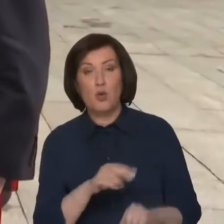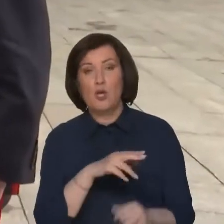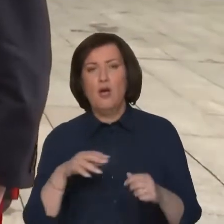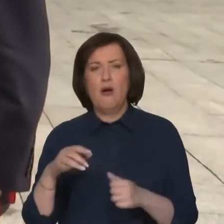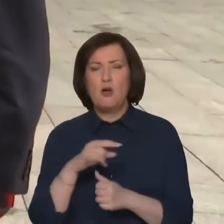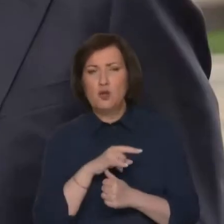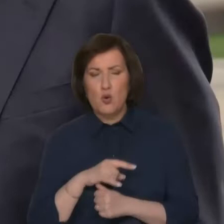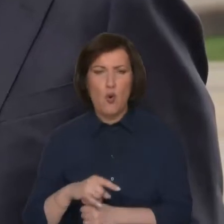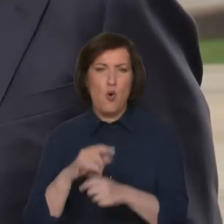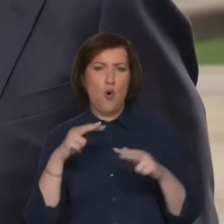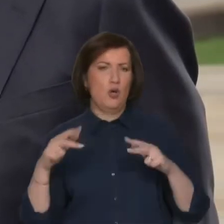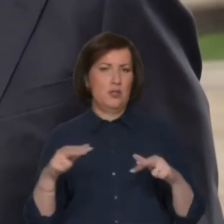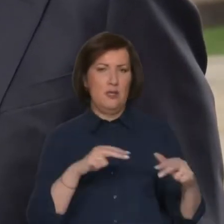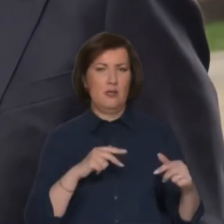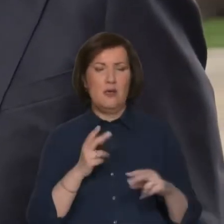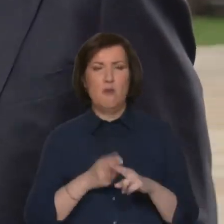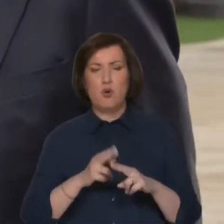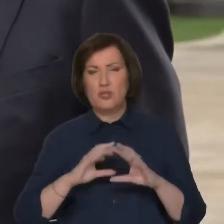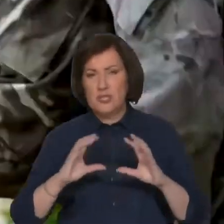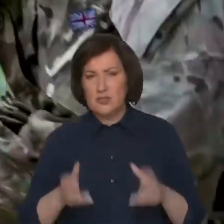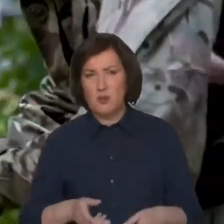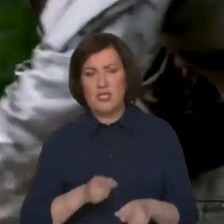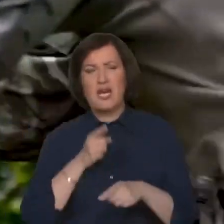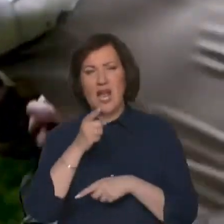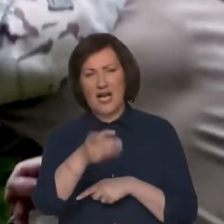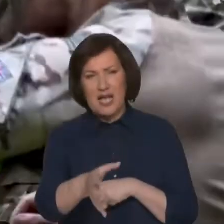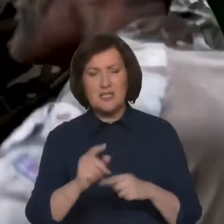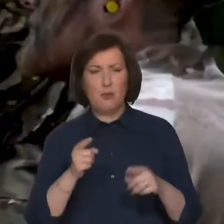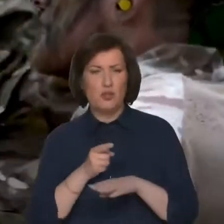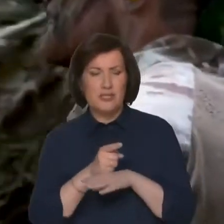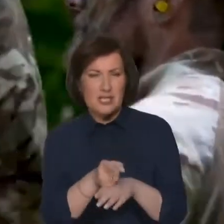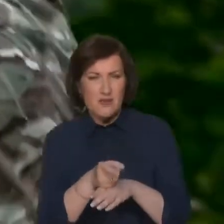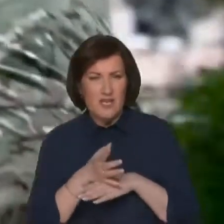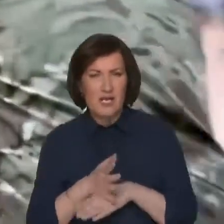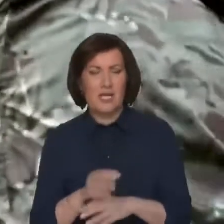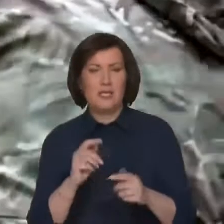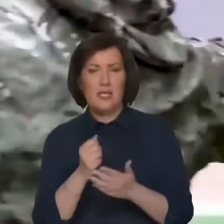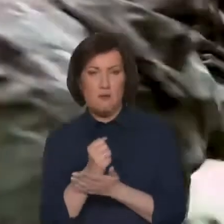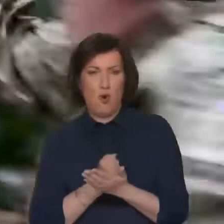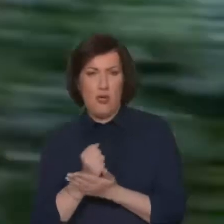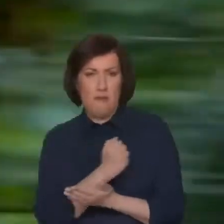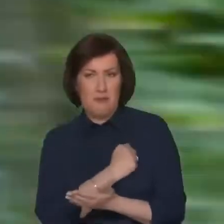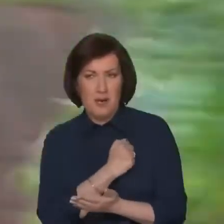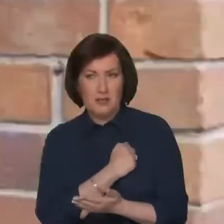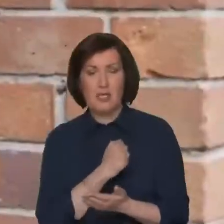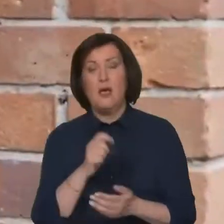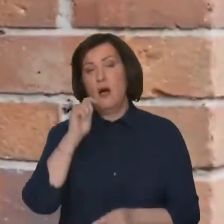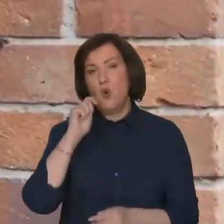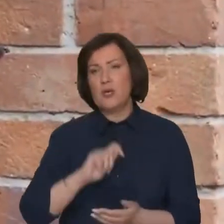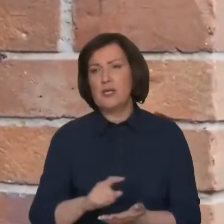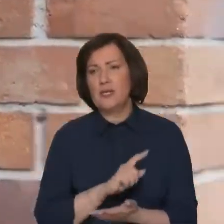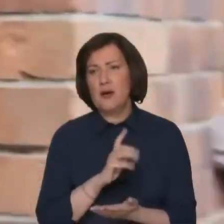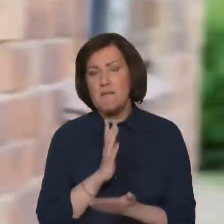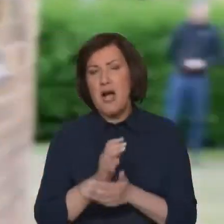дрони, бронетранспортери, ракети малої дальності, протитанкові ракети та боєприпаси. Прем'єр також казав, що Україна